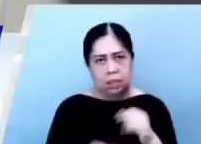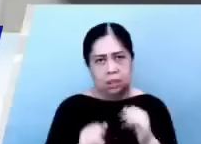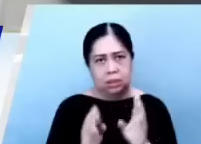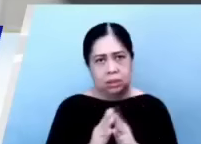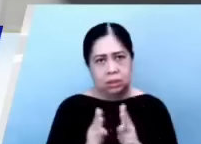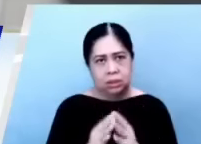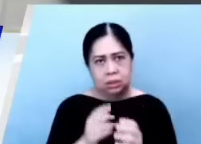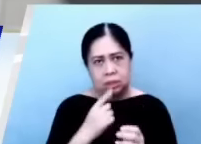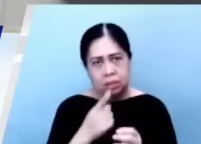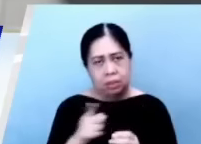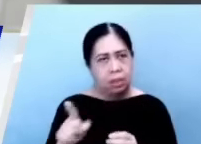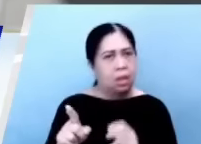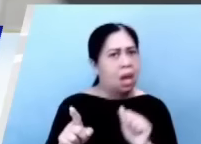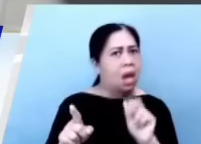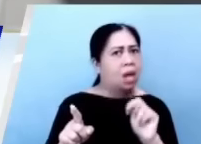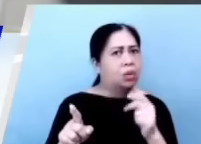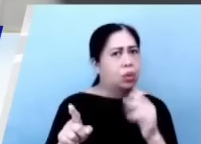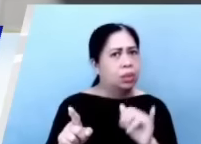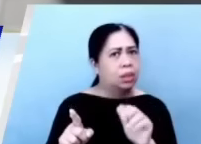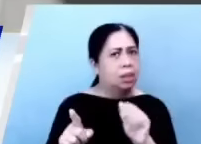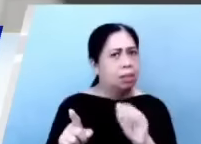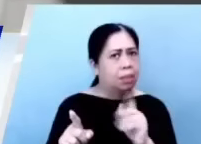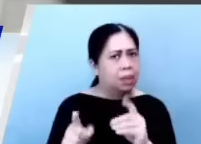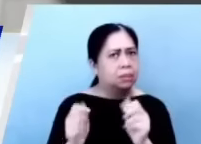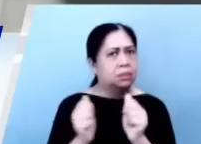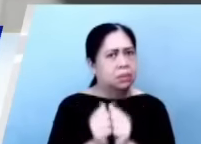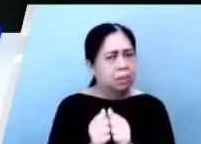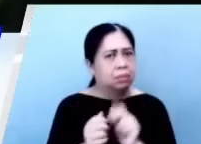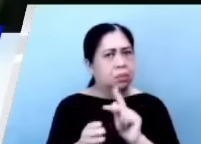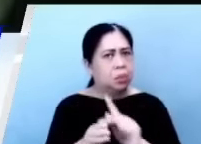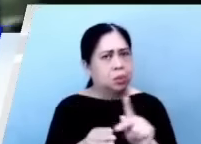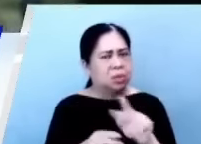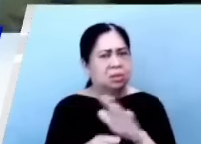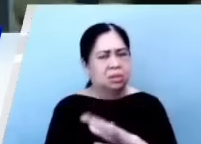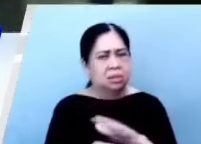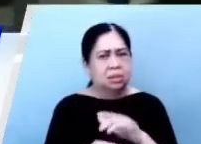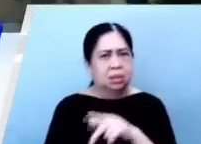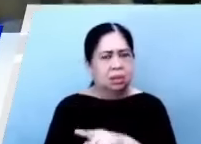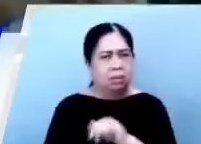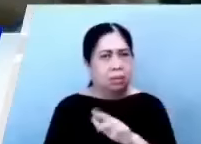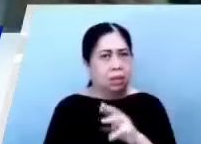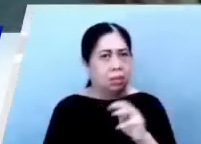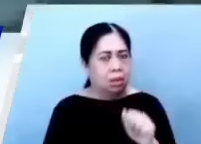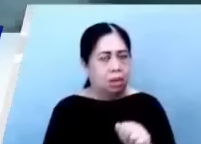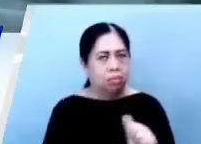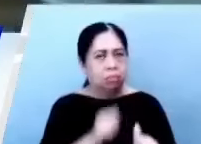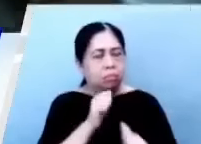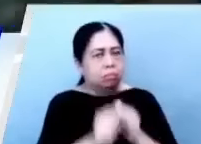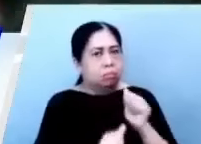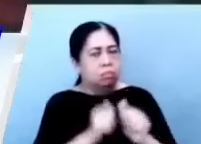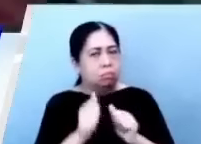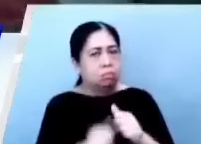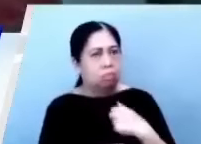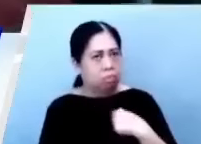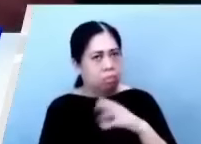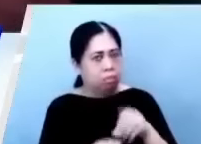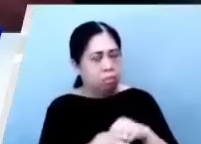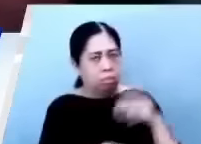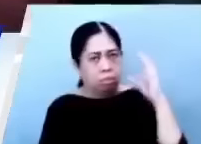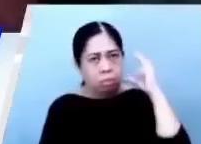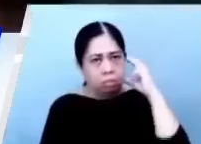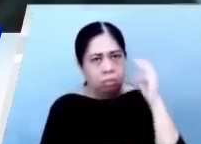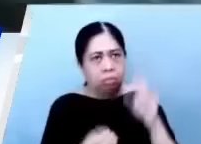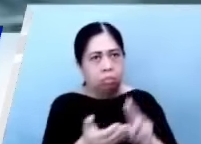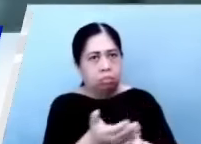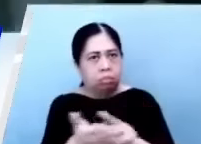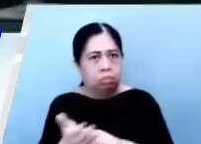si Anthony Abad ay kasama namin sa professional sector ng pirma. Nauna na itinanggi ni Romualdez na sangkot siya sa bilihan ng pirma o